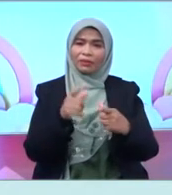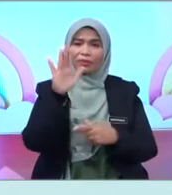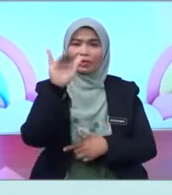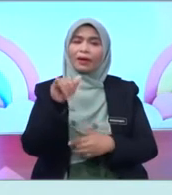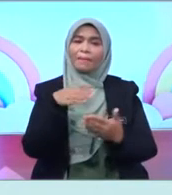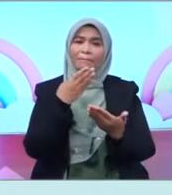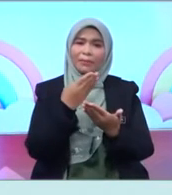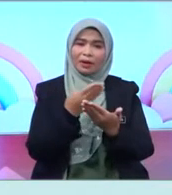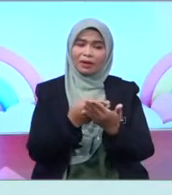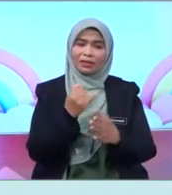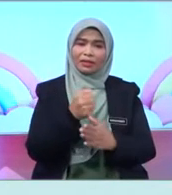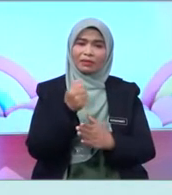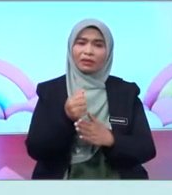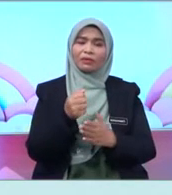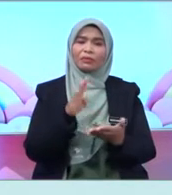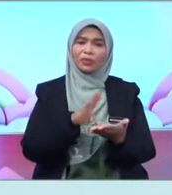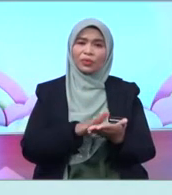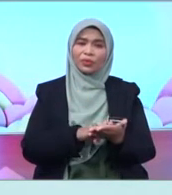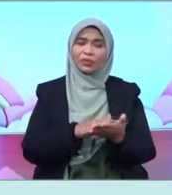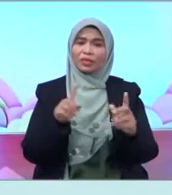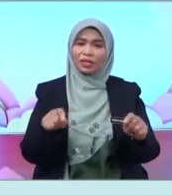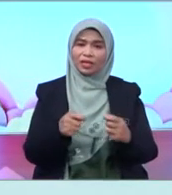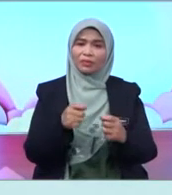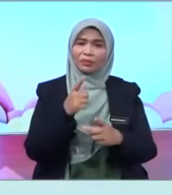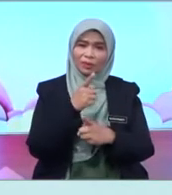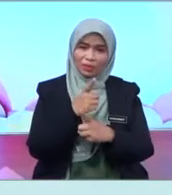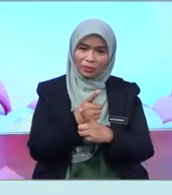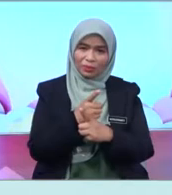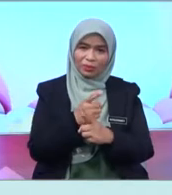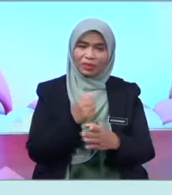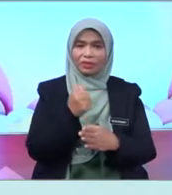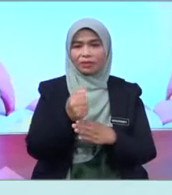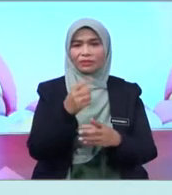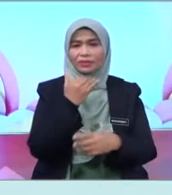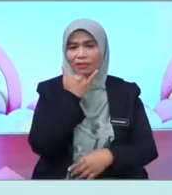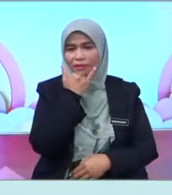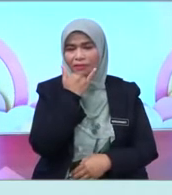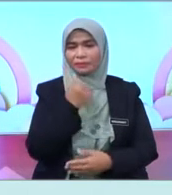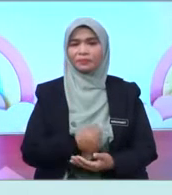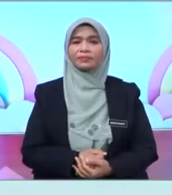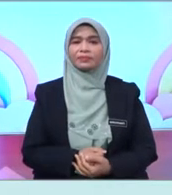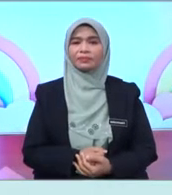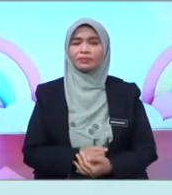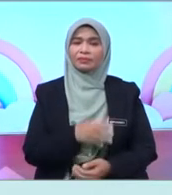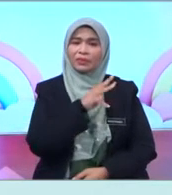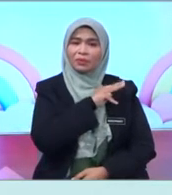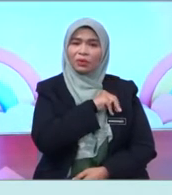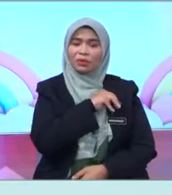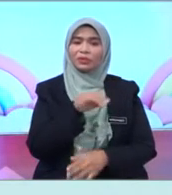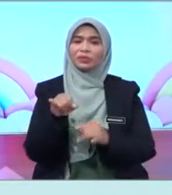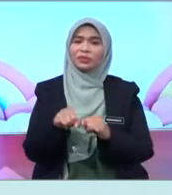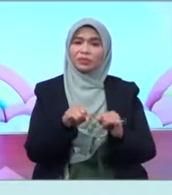atau buruk tingkah laku betul atau salah Hai terus nyetting moral juga dikenal sebagai